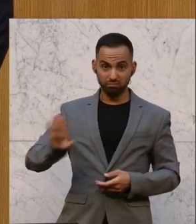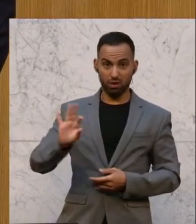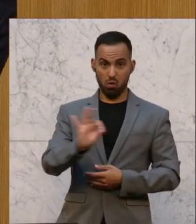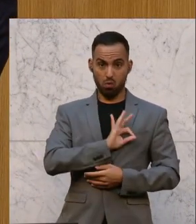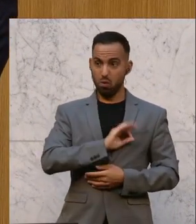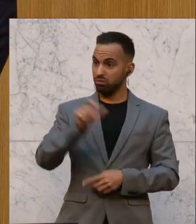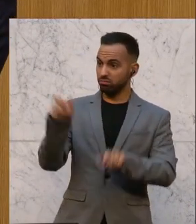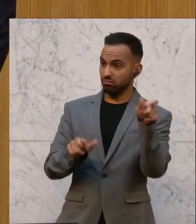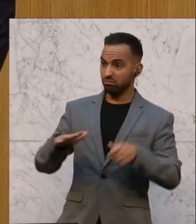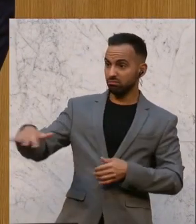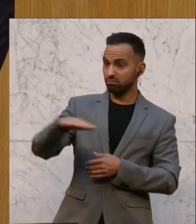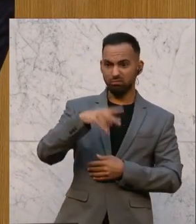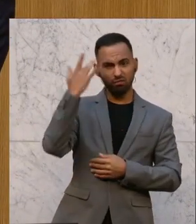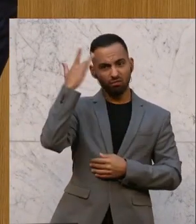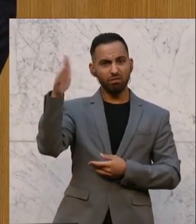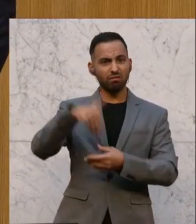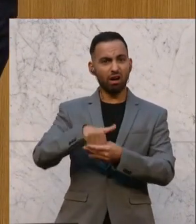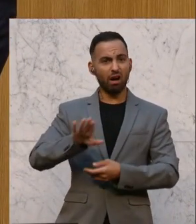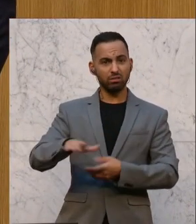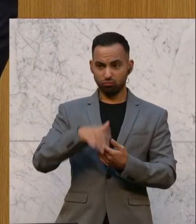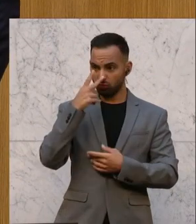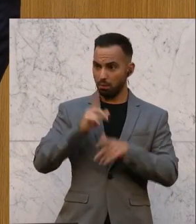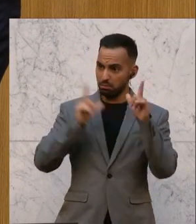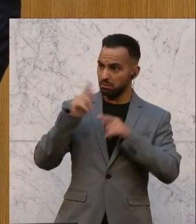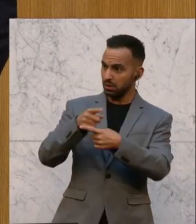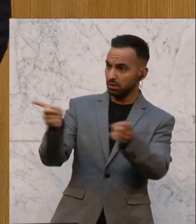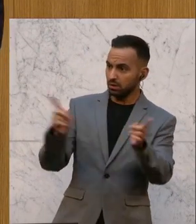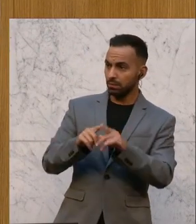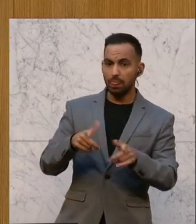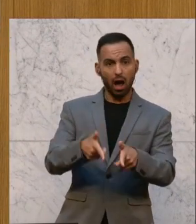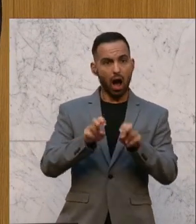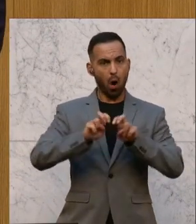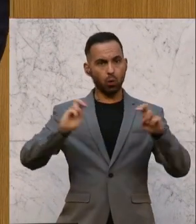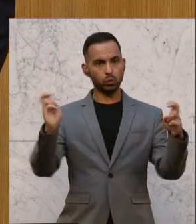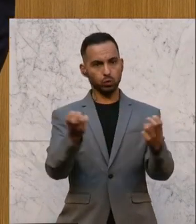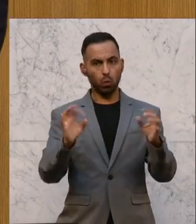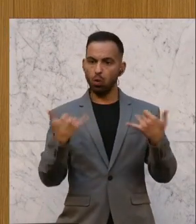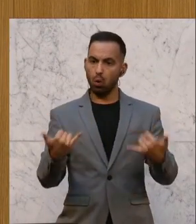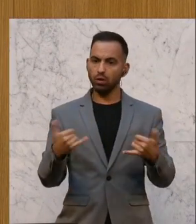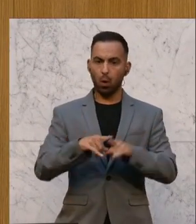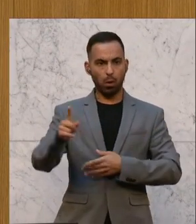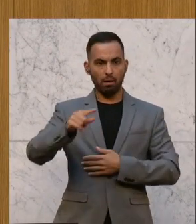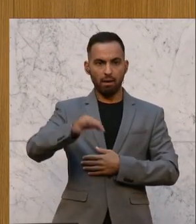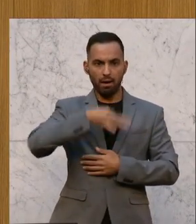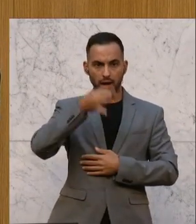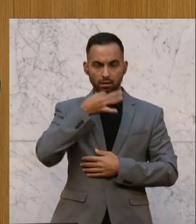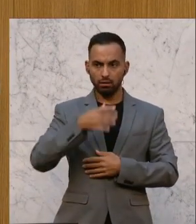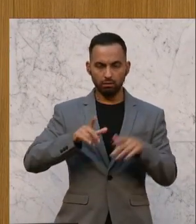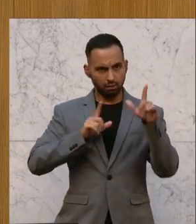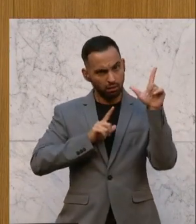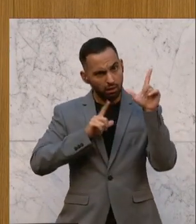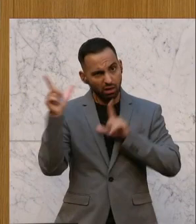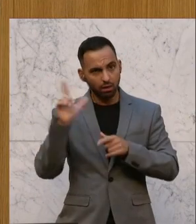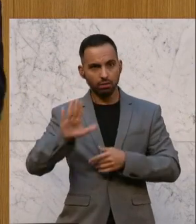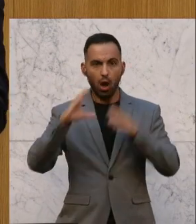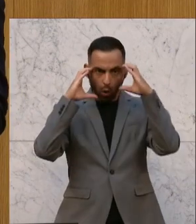Kollegen wissen nicht, wofür Sie stehen. Schauen Sie mal Ihre Blicke an im Ausschuss oder heute bei der Rede. Die wissen ja auch